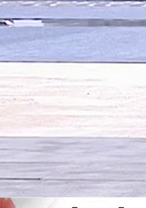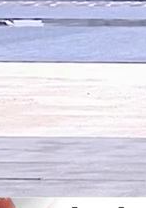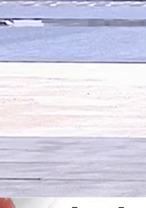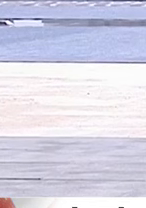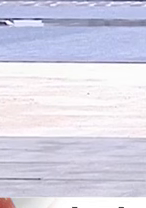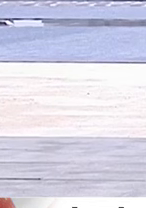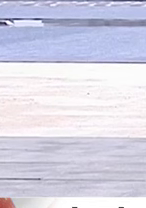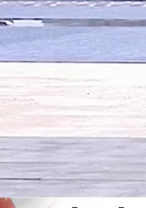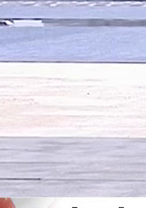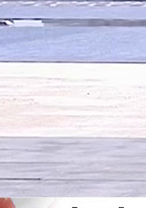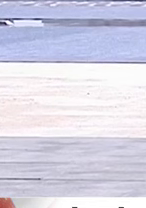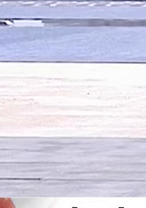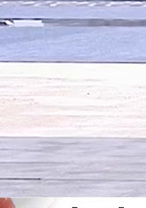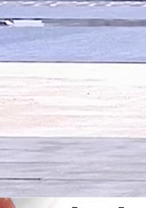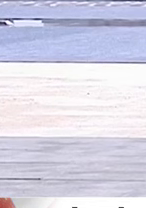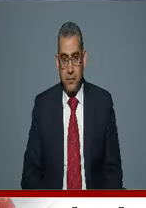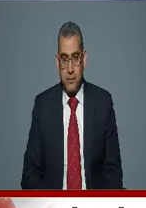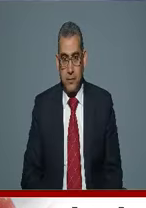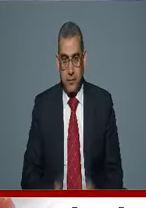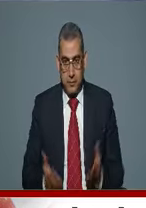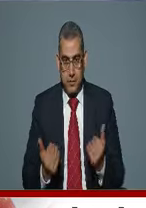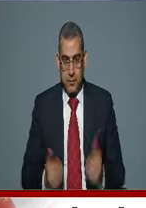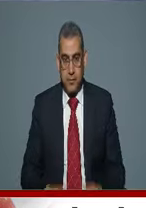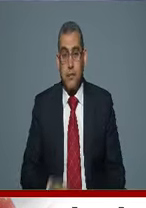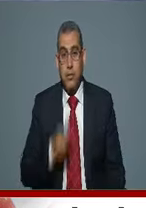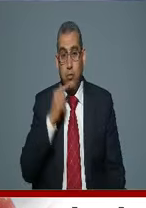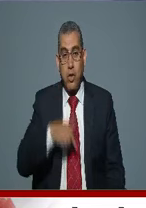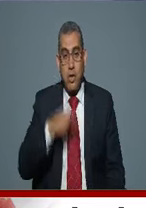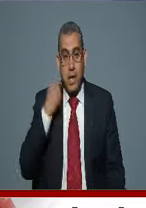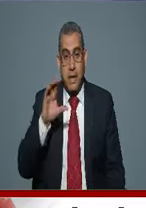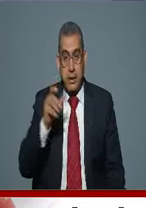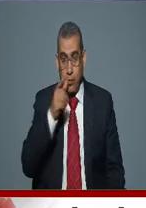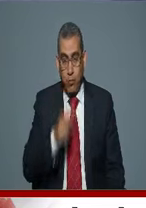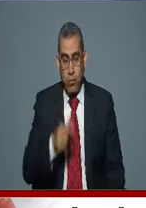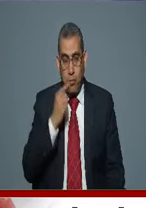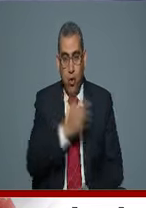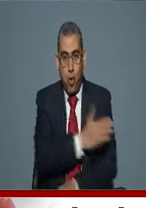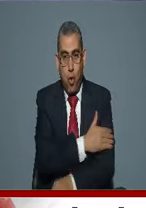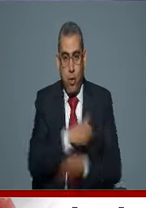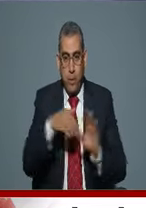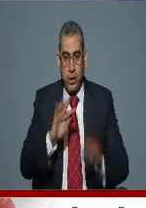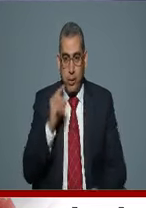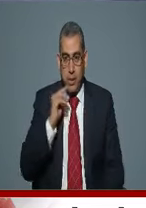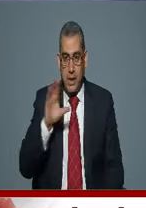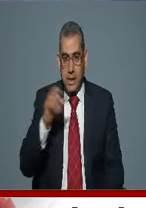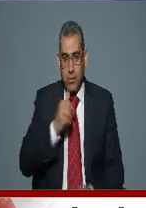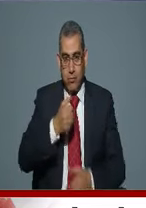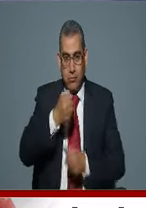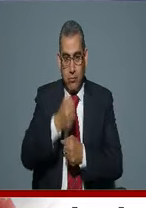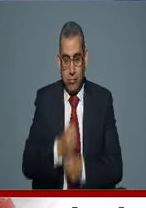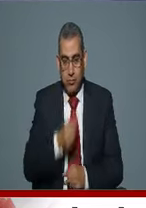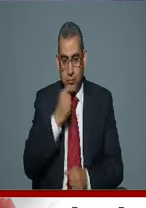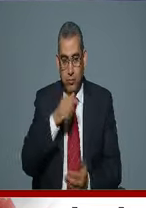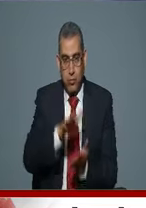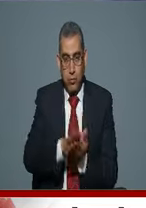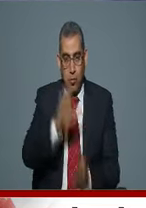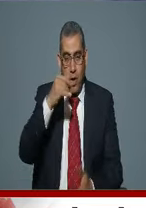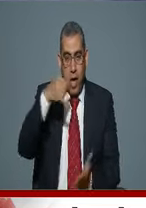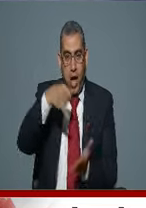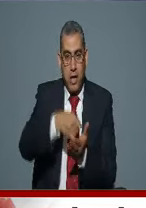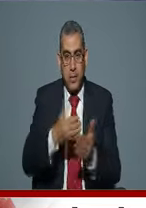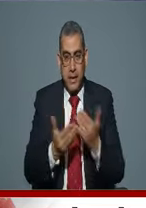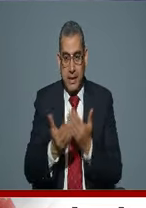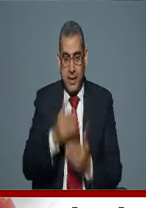السيد الرئيس عبد الفتاح السيسي اليمين الدستورية أمام أعضاء مجلس النواب بمقره الجديد بالعاصمة الإدارية